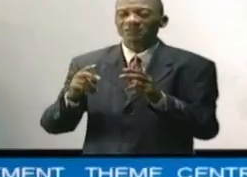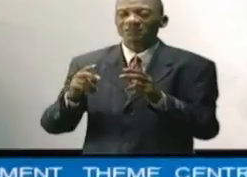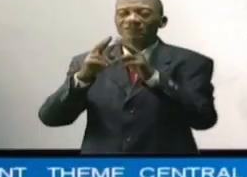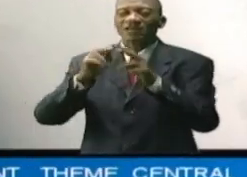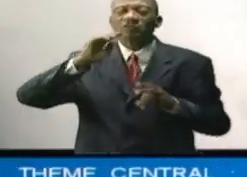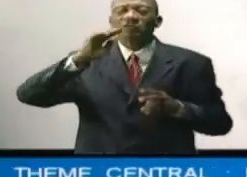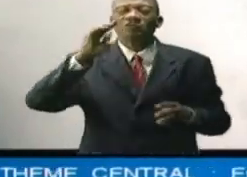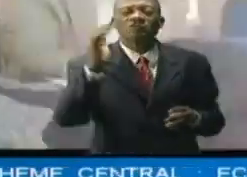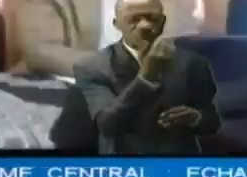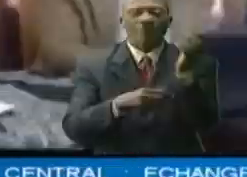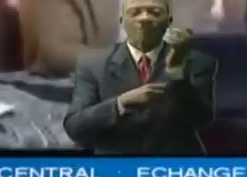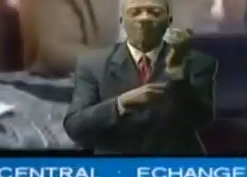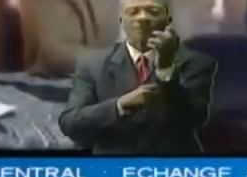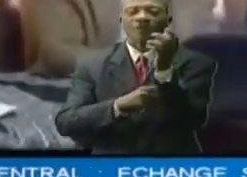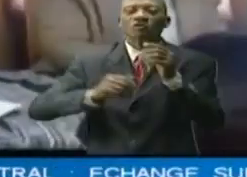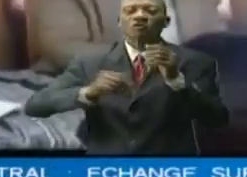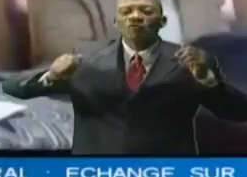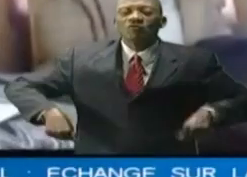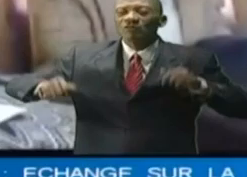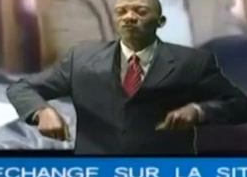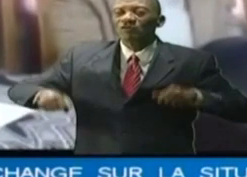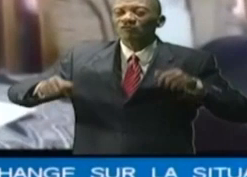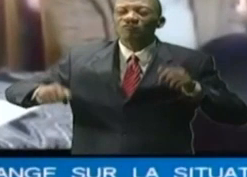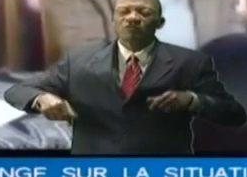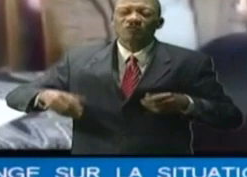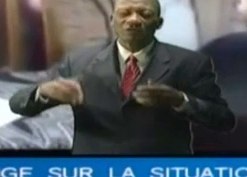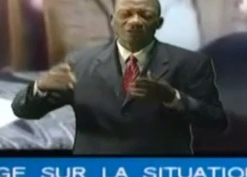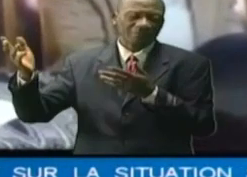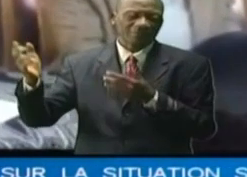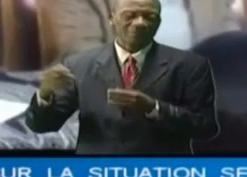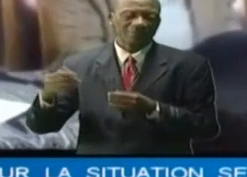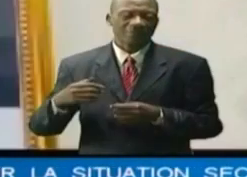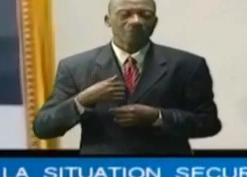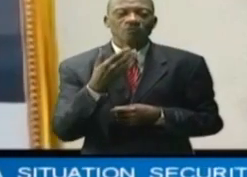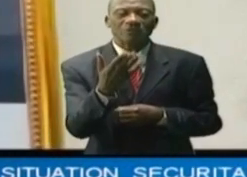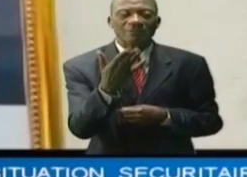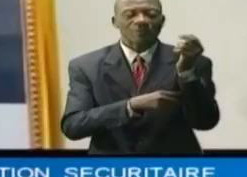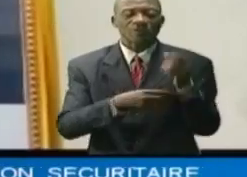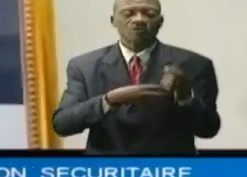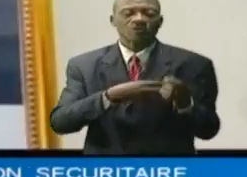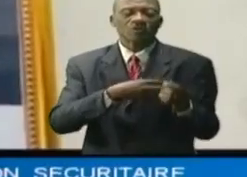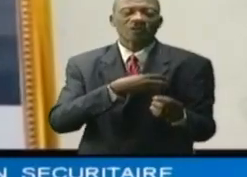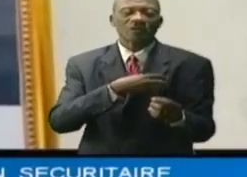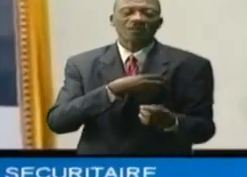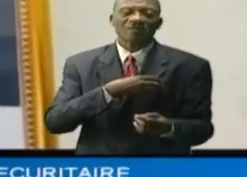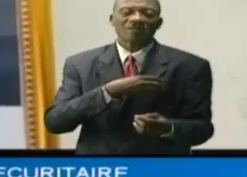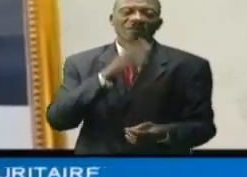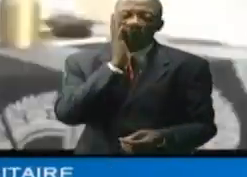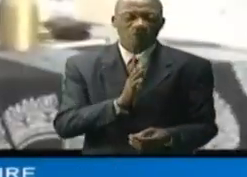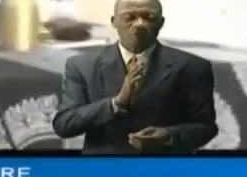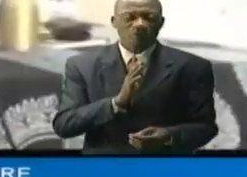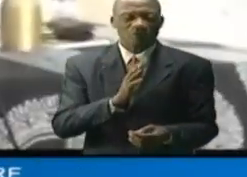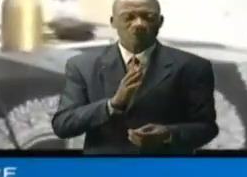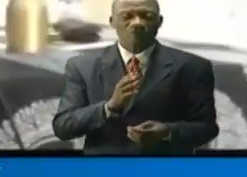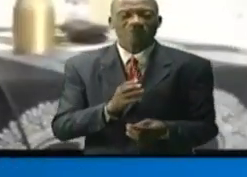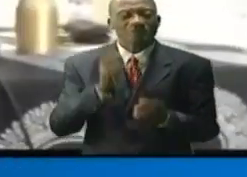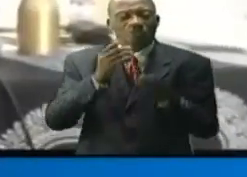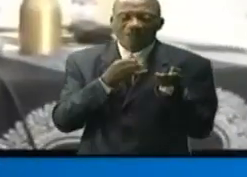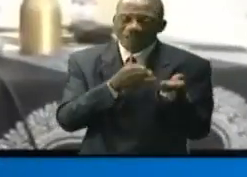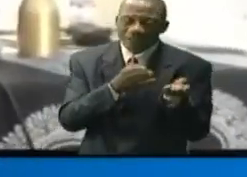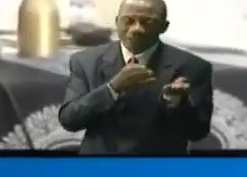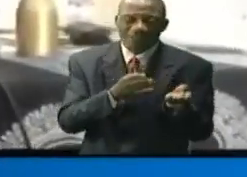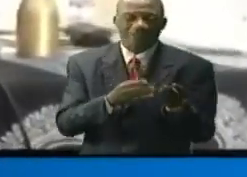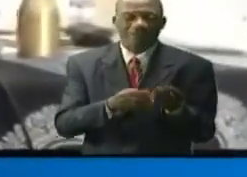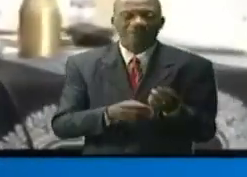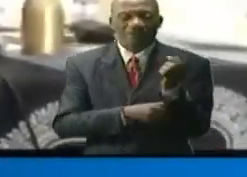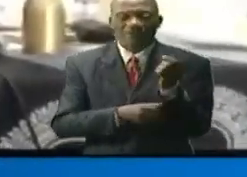dans le monde entier de savoir qu'aujourd'hui, les Congos ne méritent pas ces profits et par conséquent, on doit mettre fin à cette